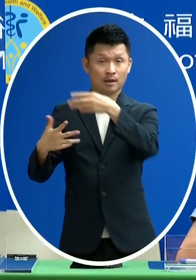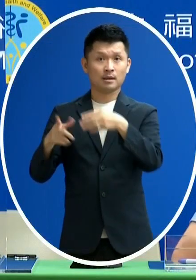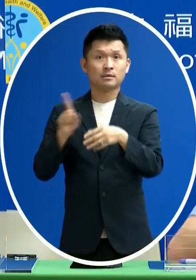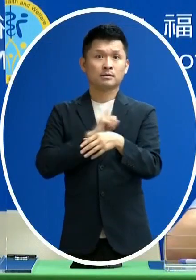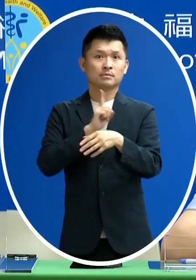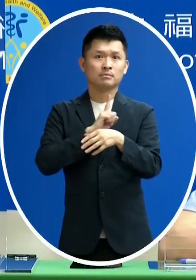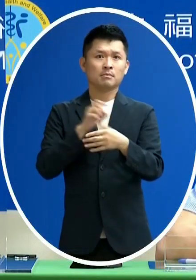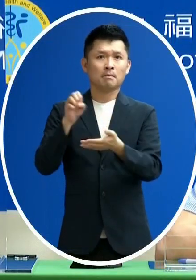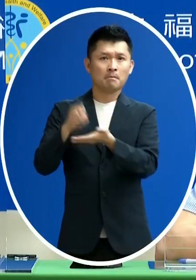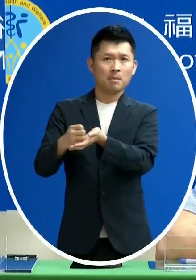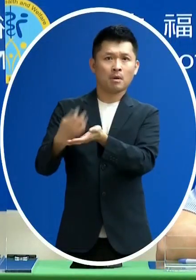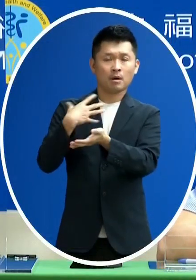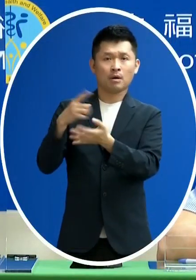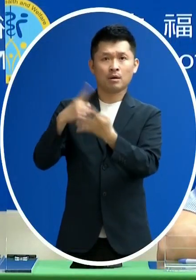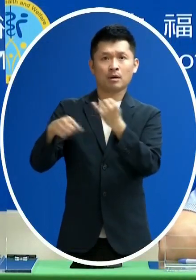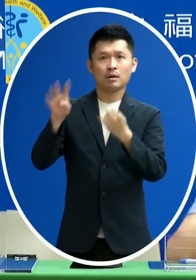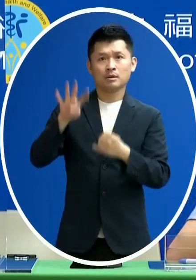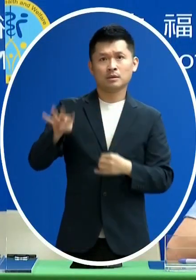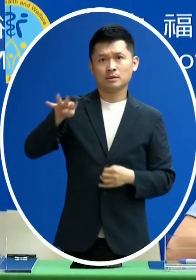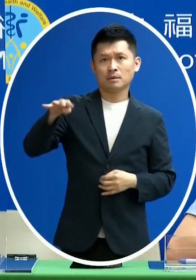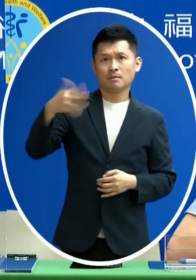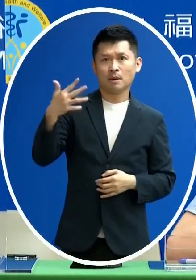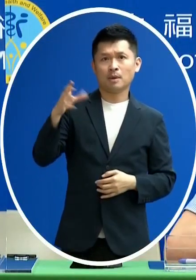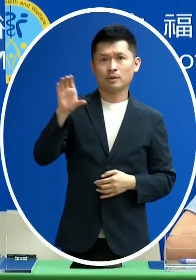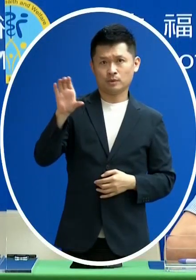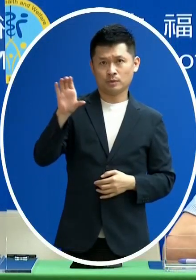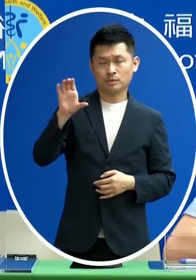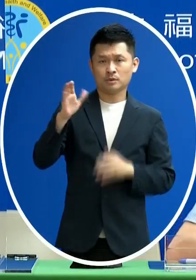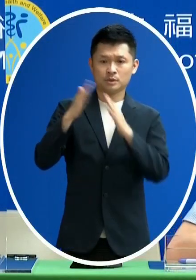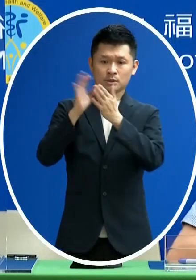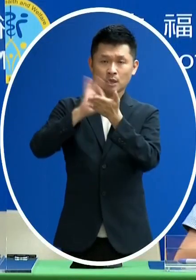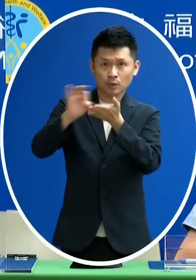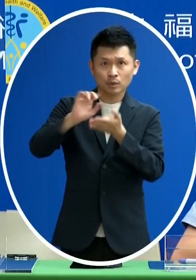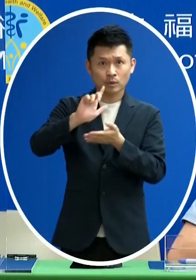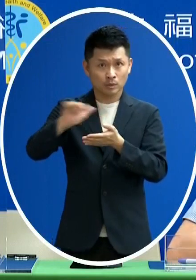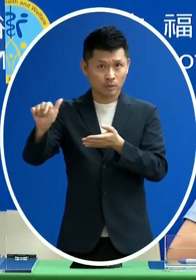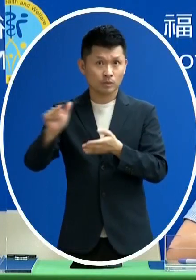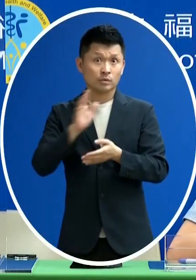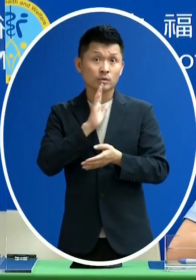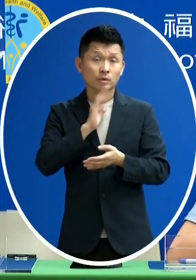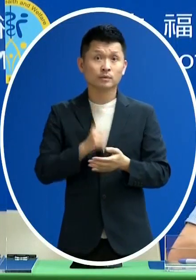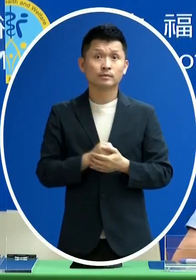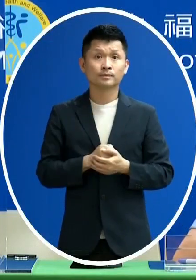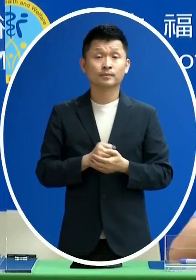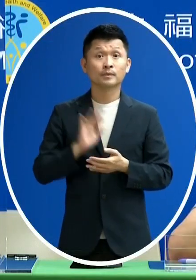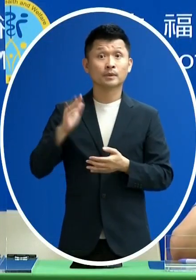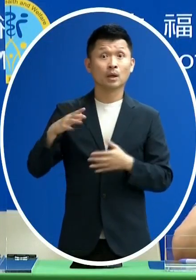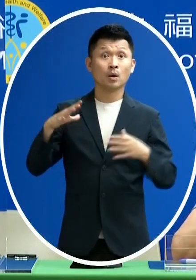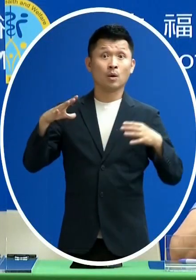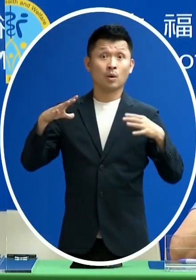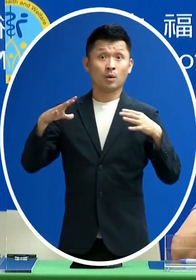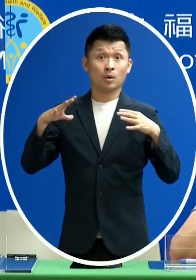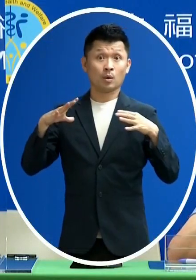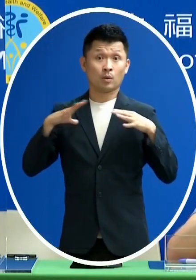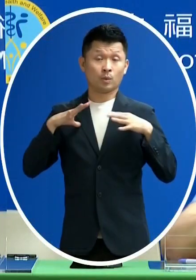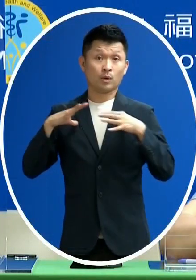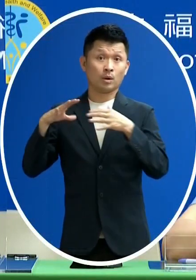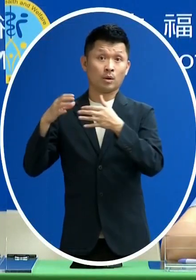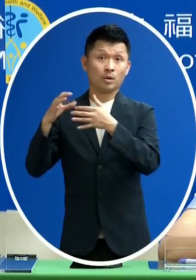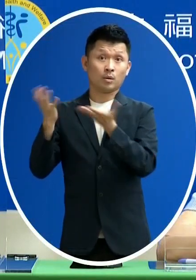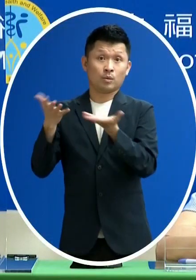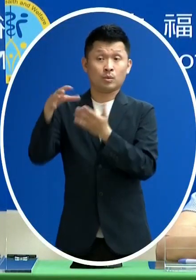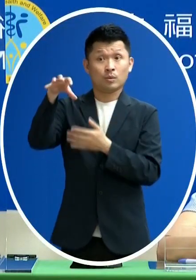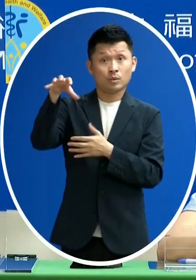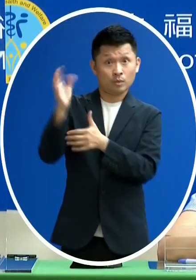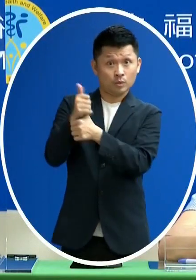入4890组的 home test 的产品，但事实上在关务署那边，在边境那里